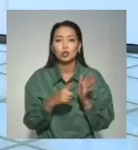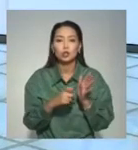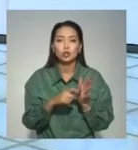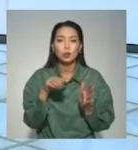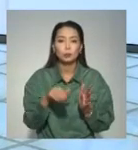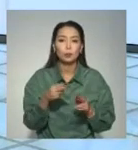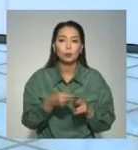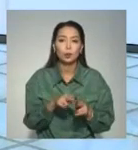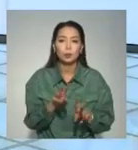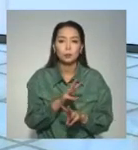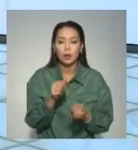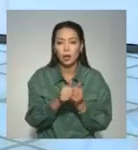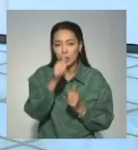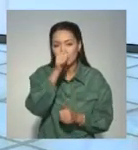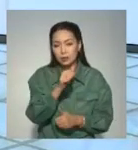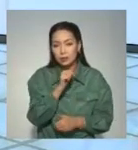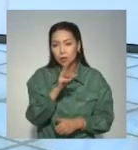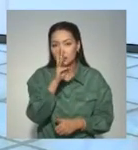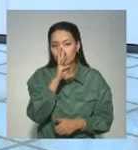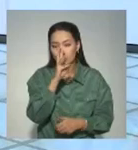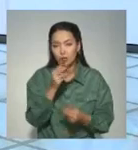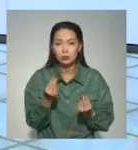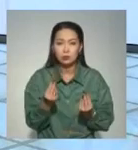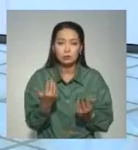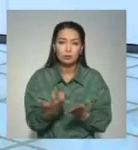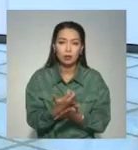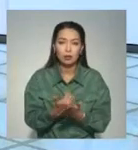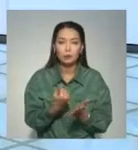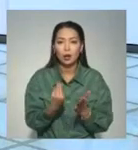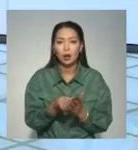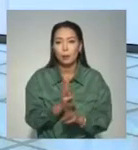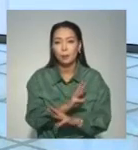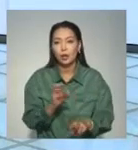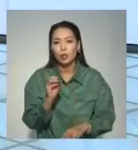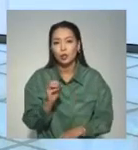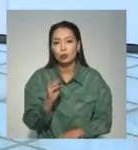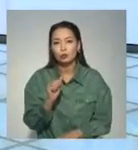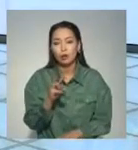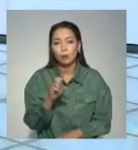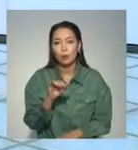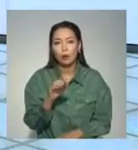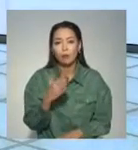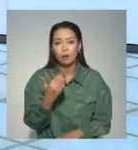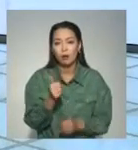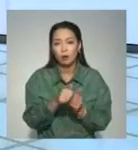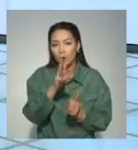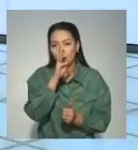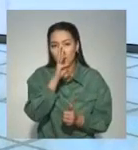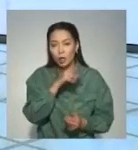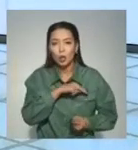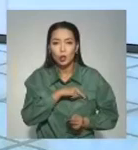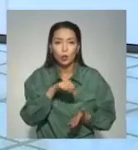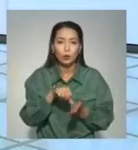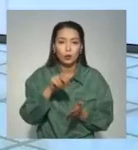1 700 000 теңге. Бұл министрлердің ай сайын алатын шалақсы. Қаржы министрі Ерұлан Жамаубаевтың айтуынша, олардың айлығы еңбек өтілі